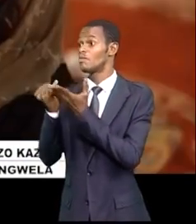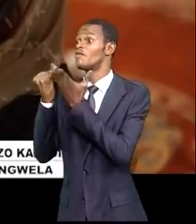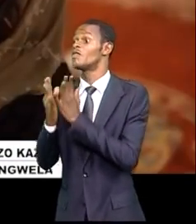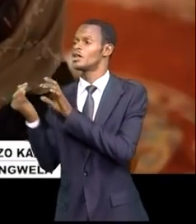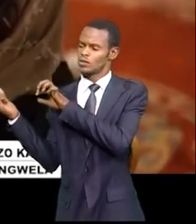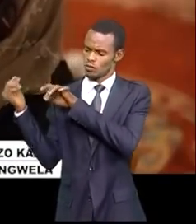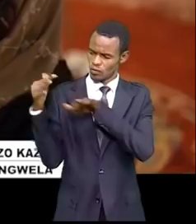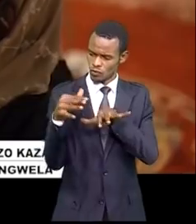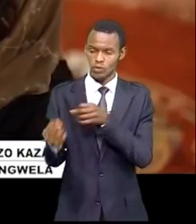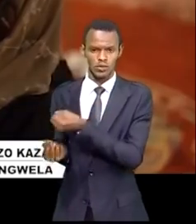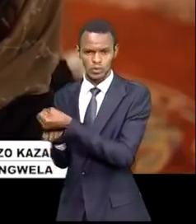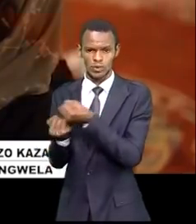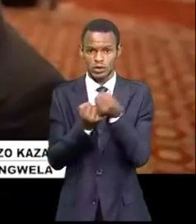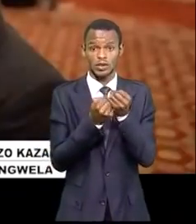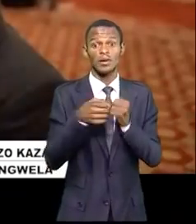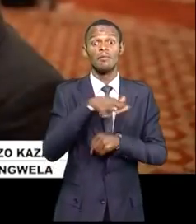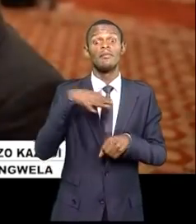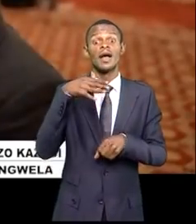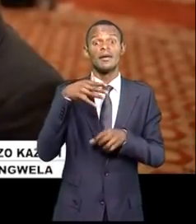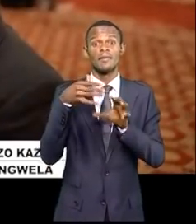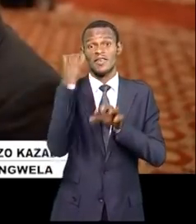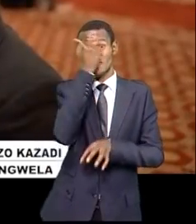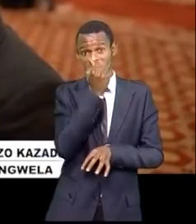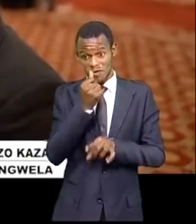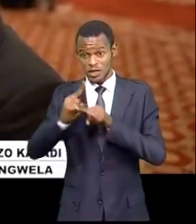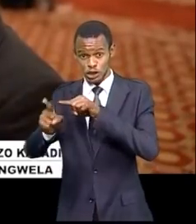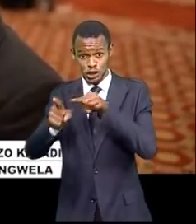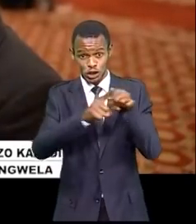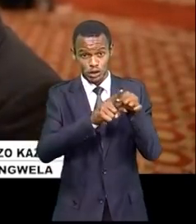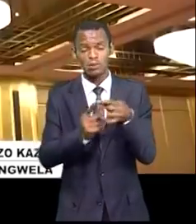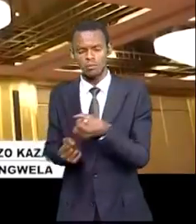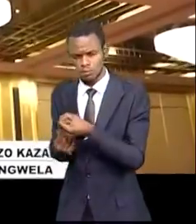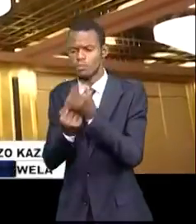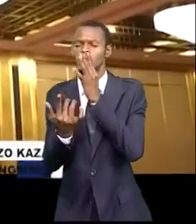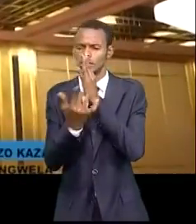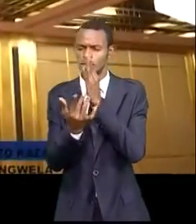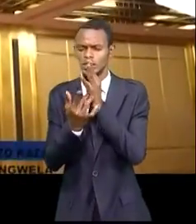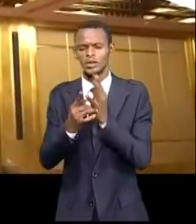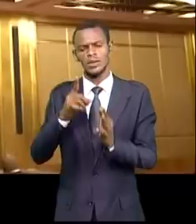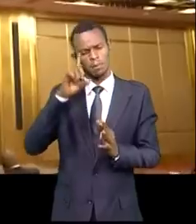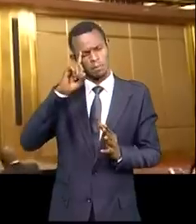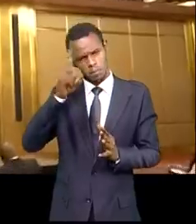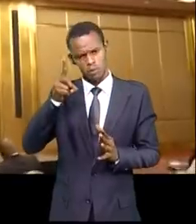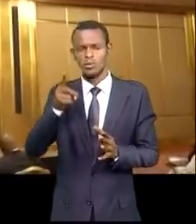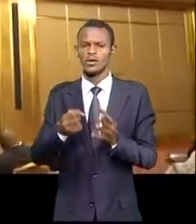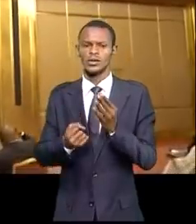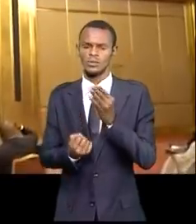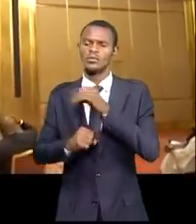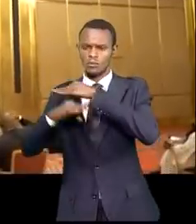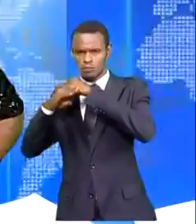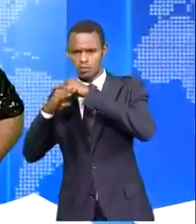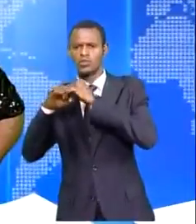de technologie afin d'aider les populations pauvres qui utilisent encore les bois et protéger les forêts